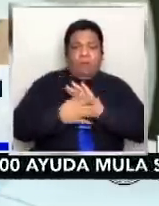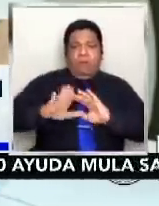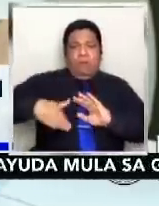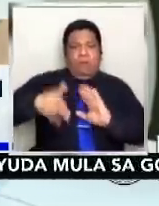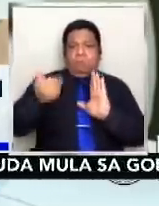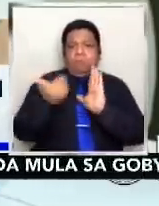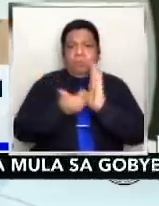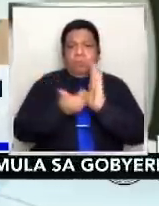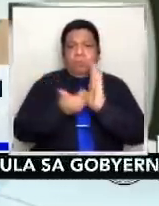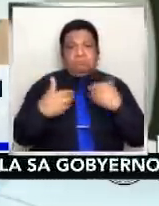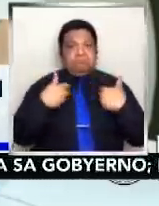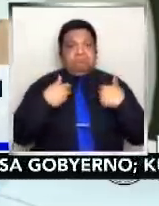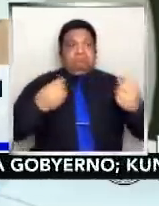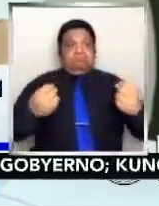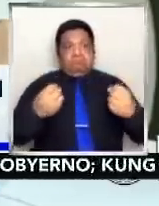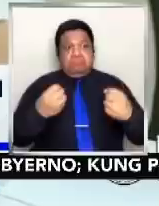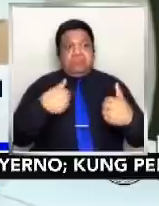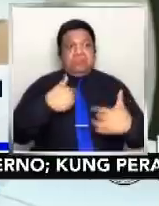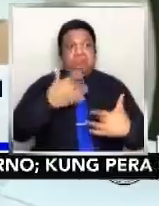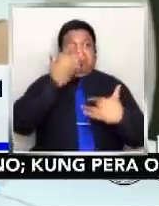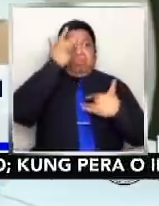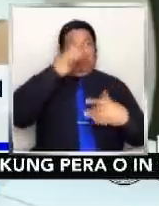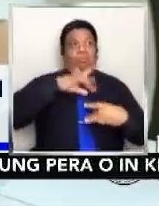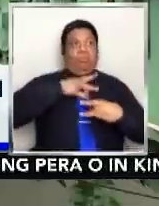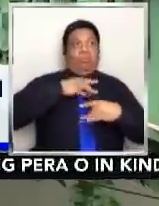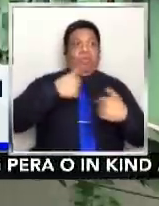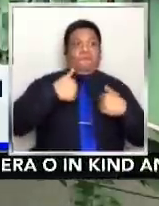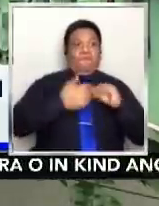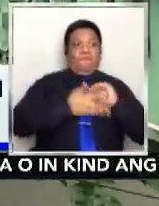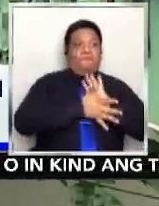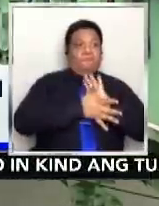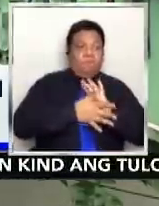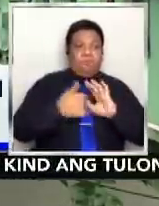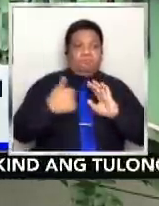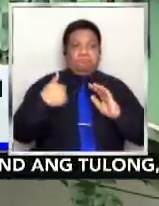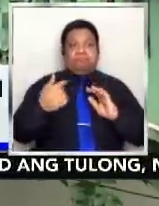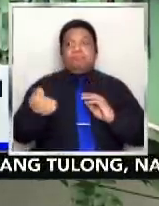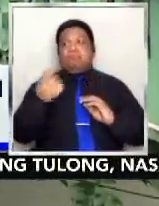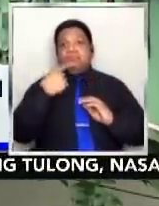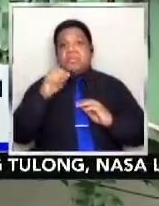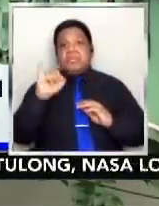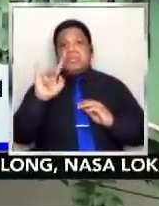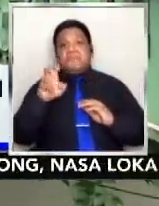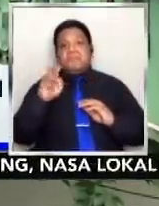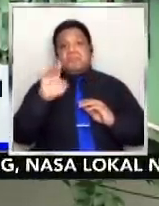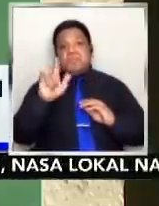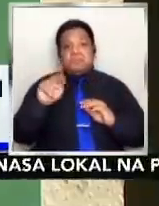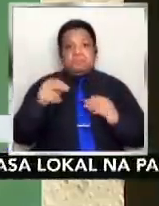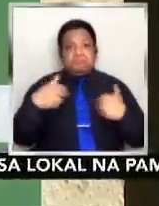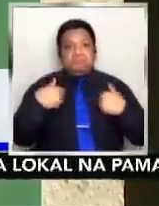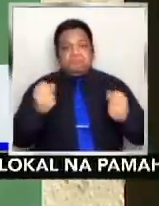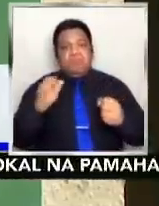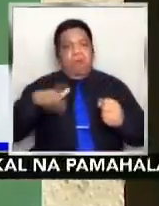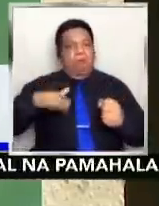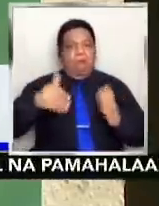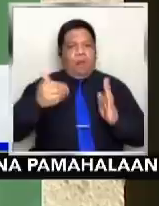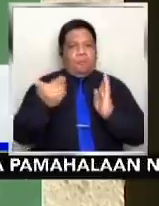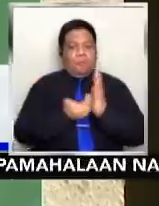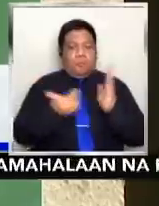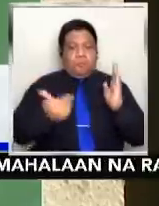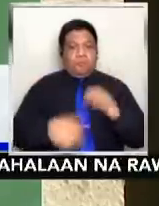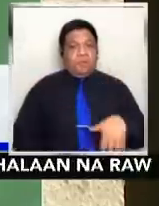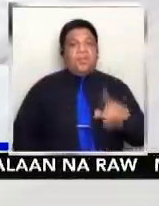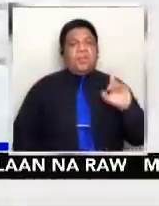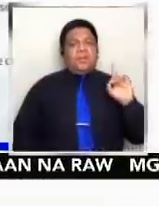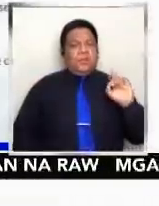paggaling ng kalagayan ng mga pasyenteng may COVID-19. Nananawagan din ng DOH sa mga doktor na huwag itong irekomenda